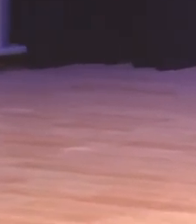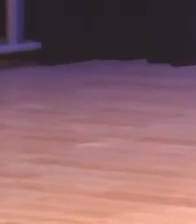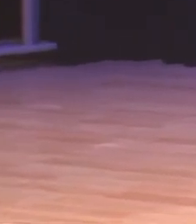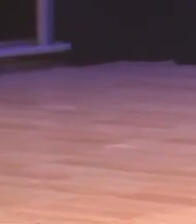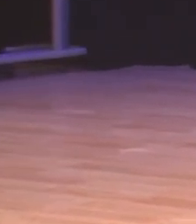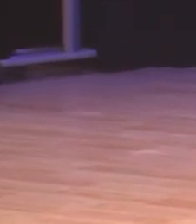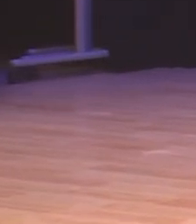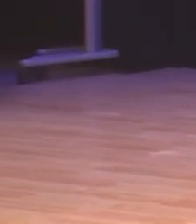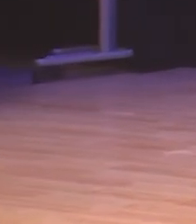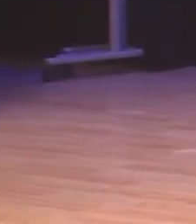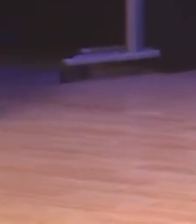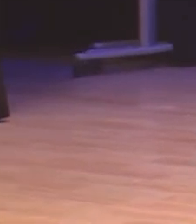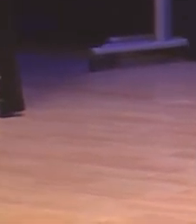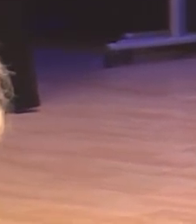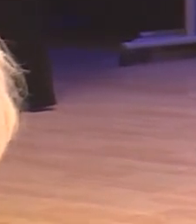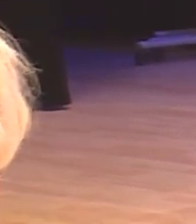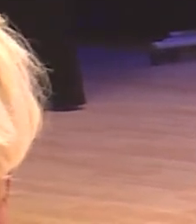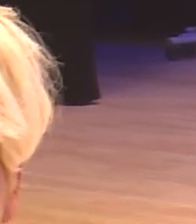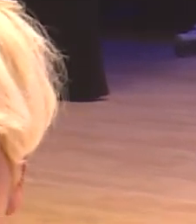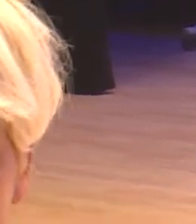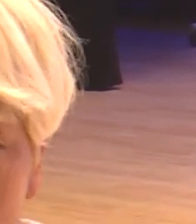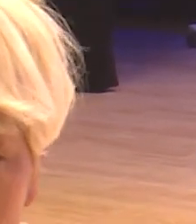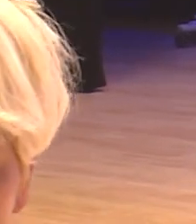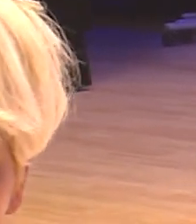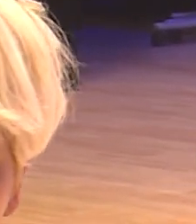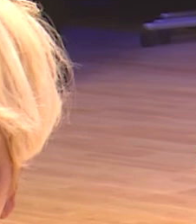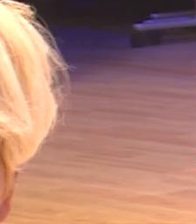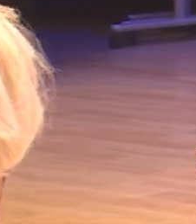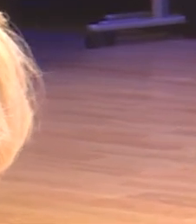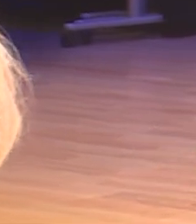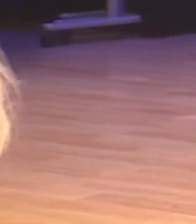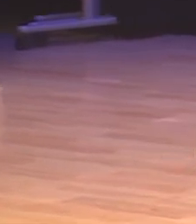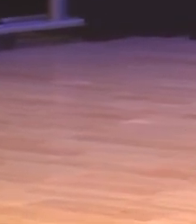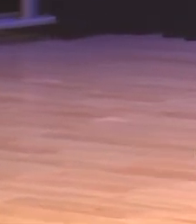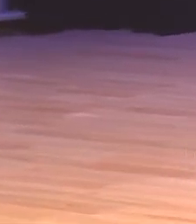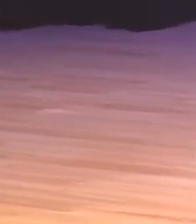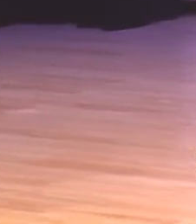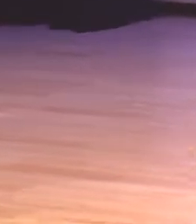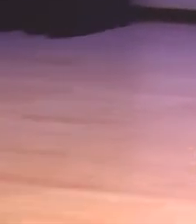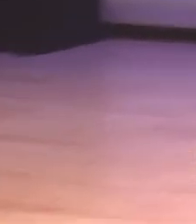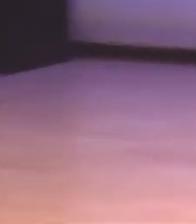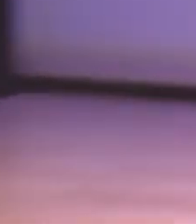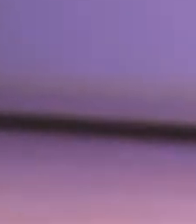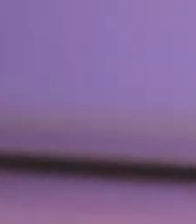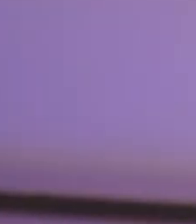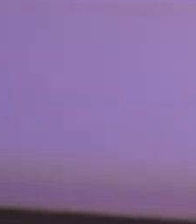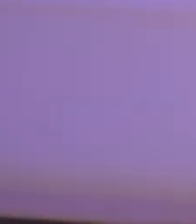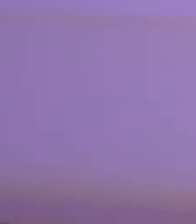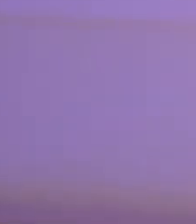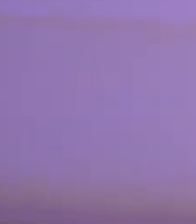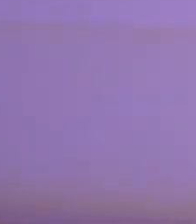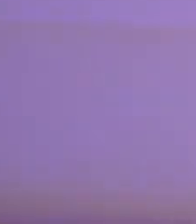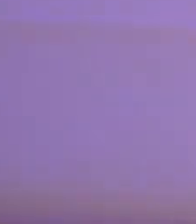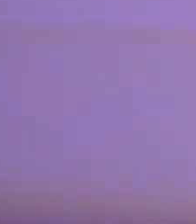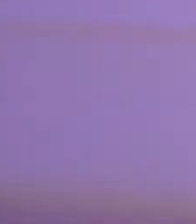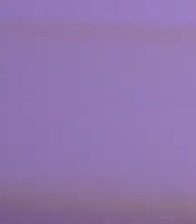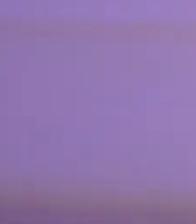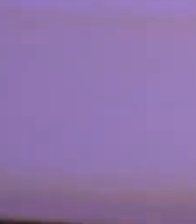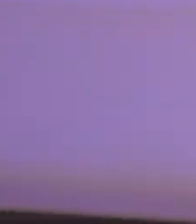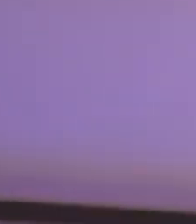け嬉しいです最後になぁのダンスの場合のメッセージにありましたけどで届きましたかね届いたと思います